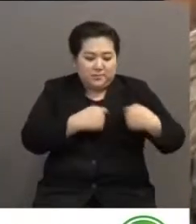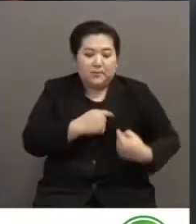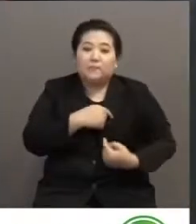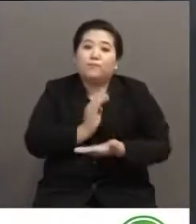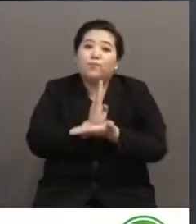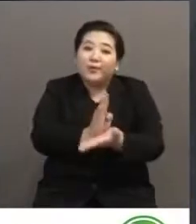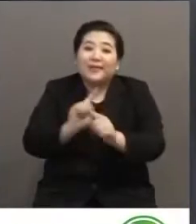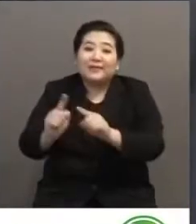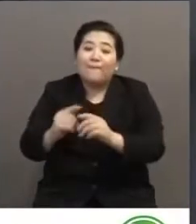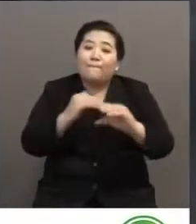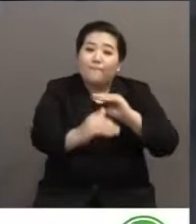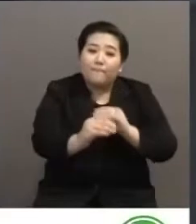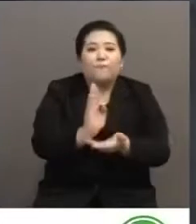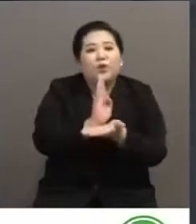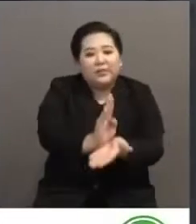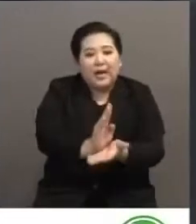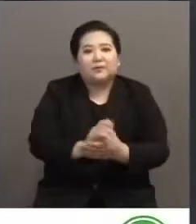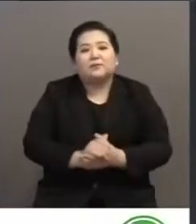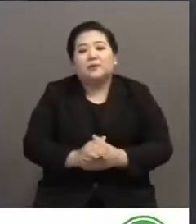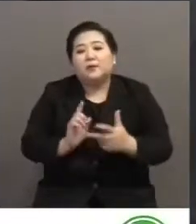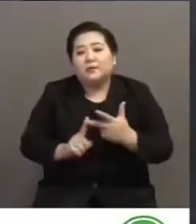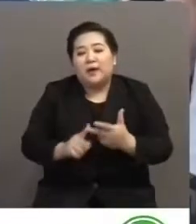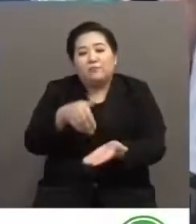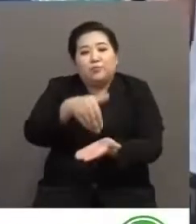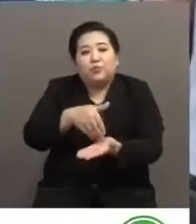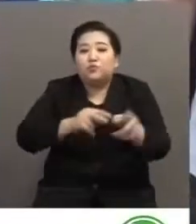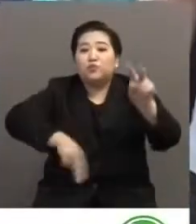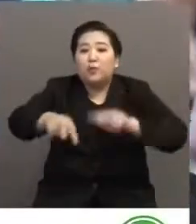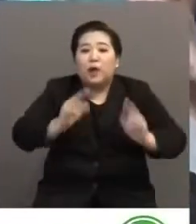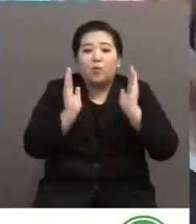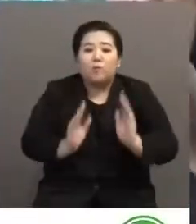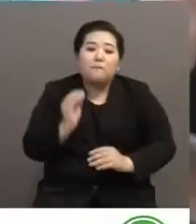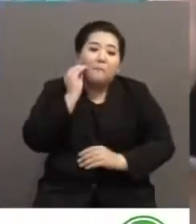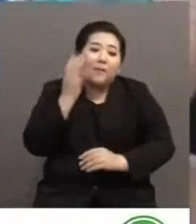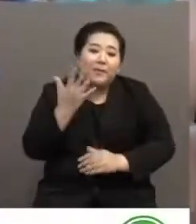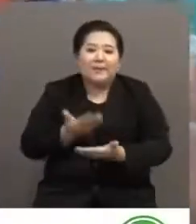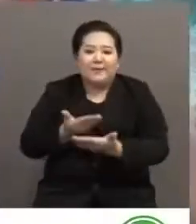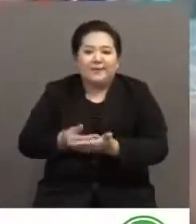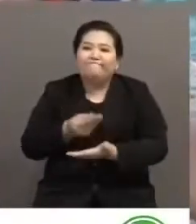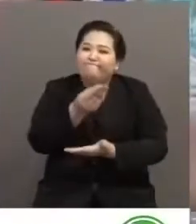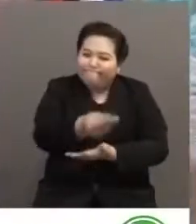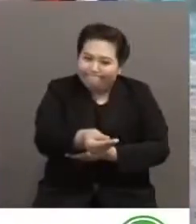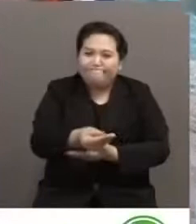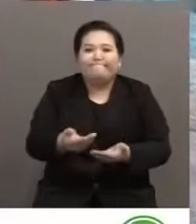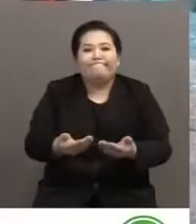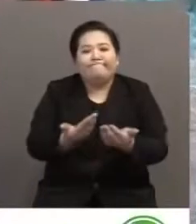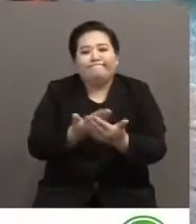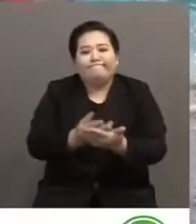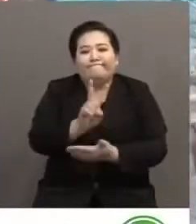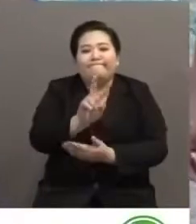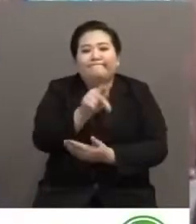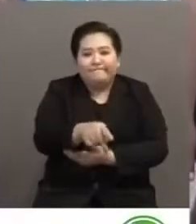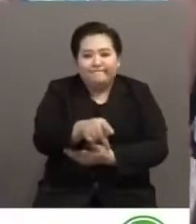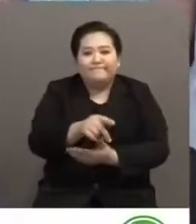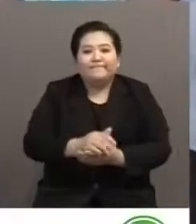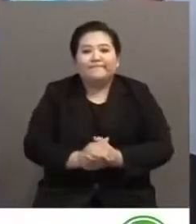ค่ะและก็มีเจ้าหน้าที่จากศูนย์คุ้มครองคนไร้ที่พึ่งจังหวัดนครพนมมอบเงินสงเคราะห์กับครอบครัวผู้มีรายได้น้อยอีก 2,000 บาท